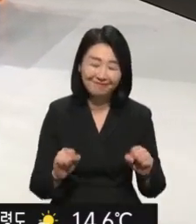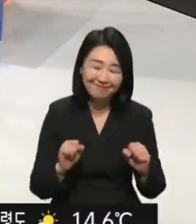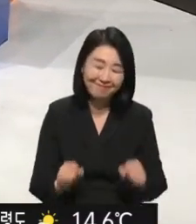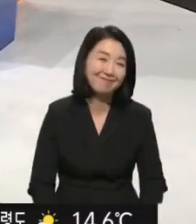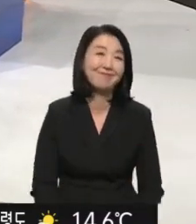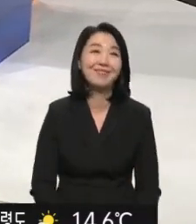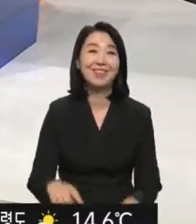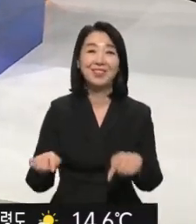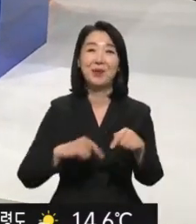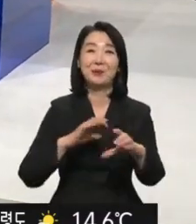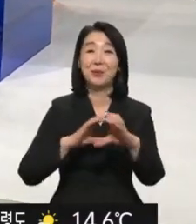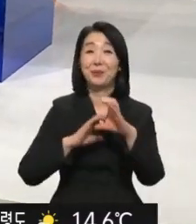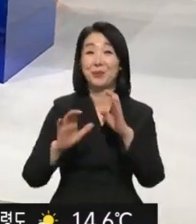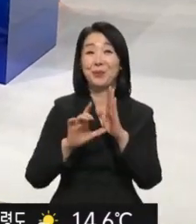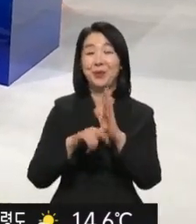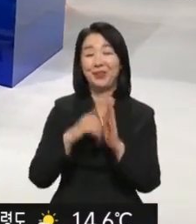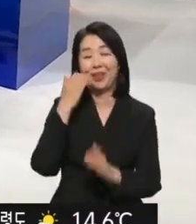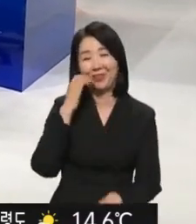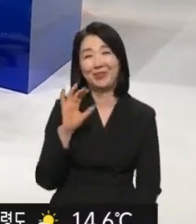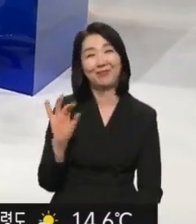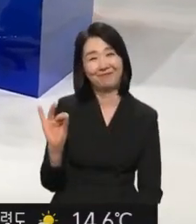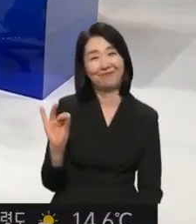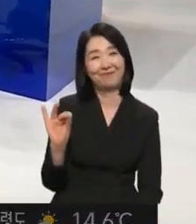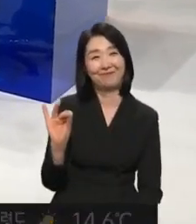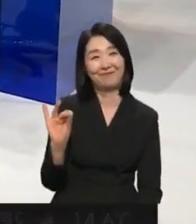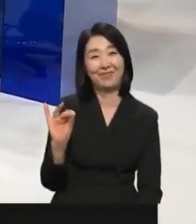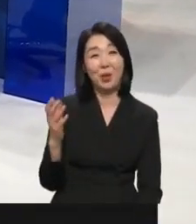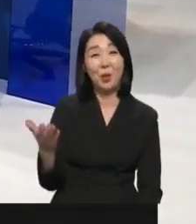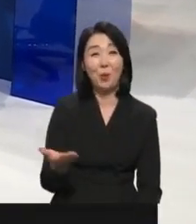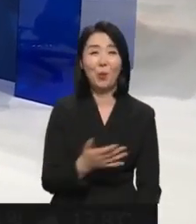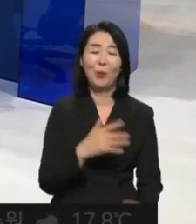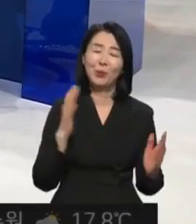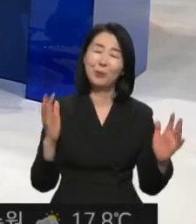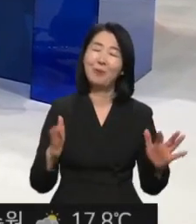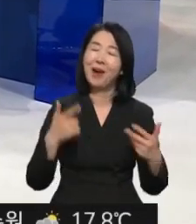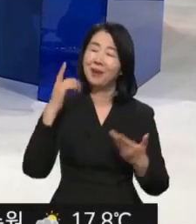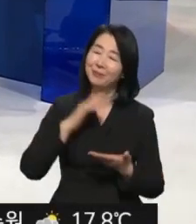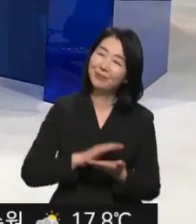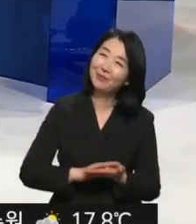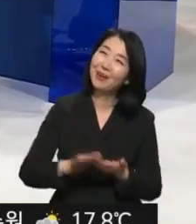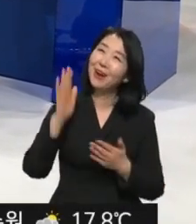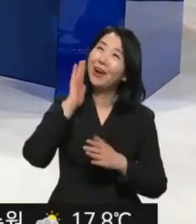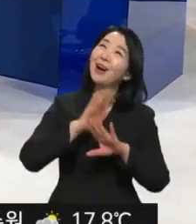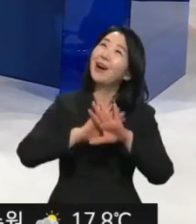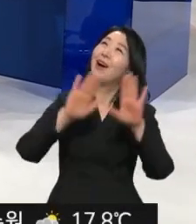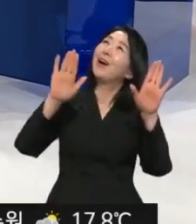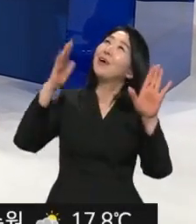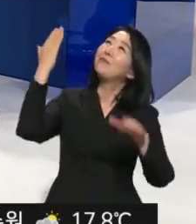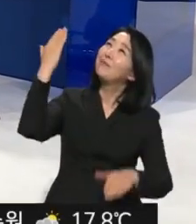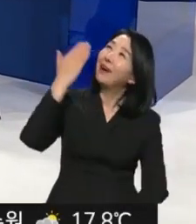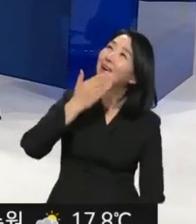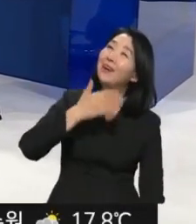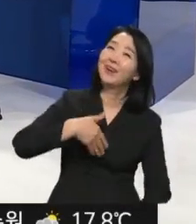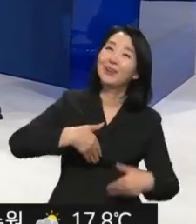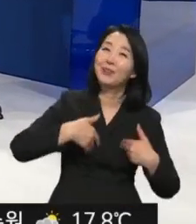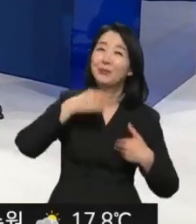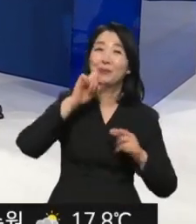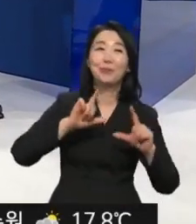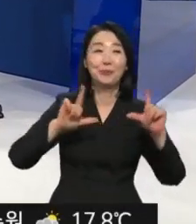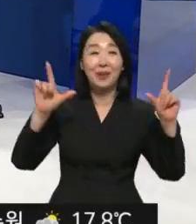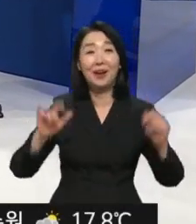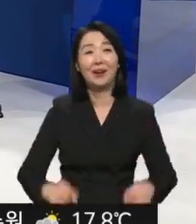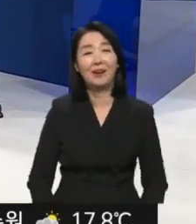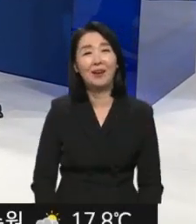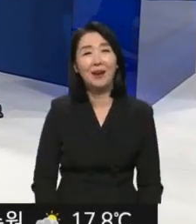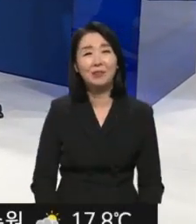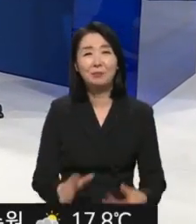안녕하세요. 정치부의 소통시간 백반장입니다. 오늘 바람도 선선하고 하늘도 맑고 참 기분 좋은 봄날씨인데요.